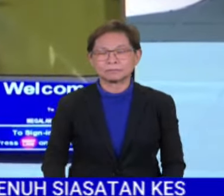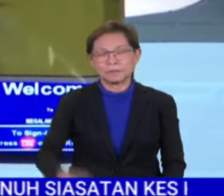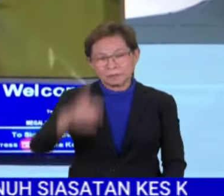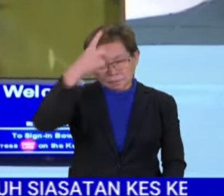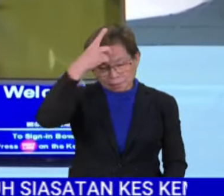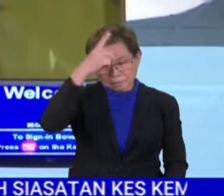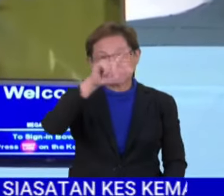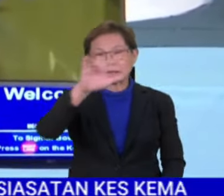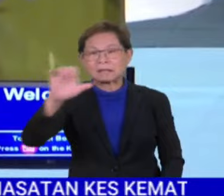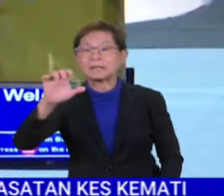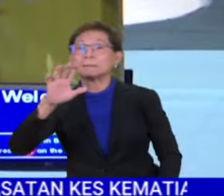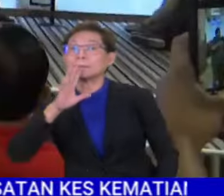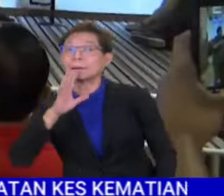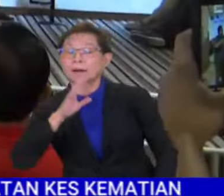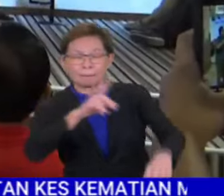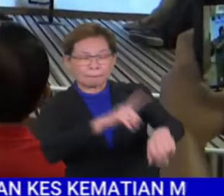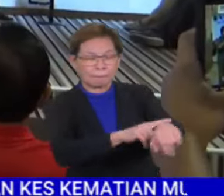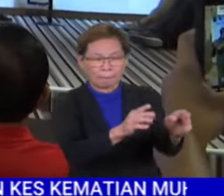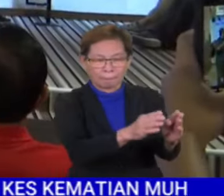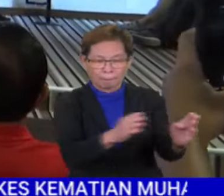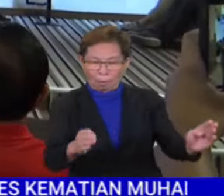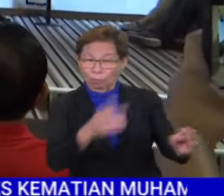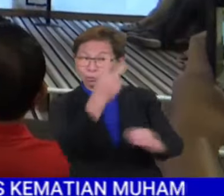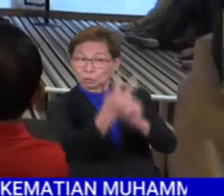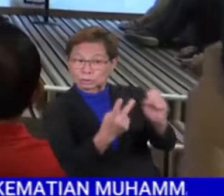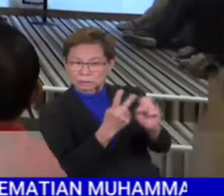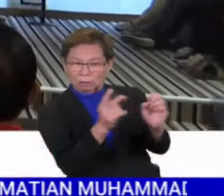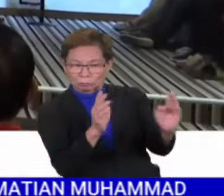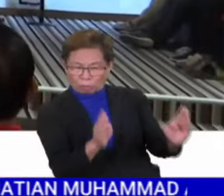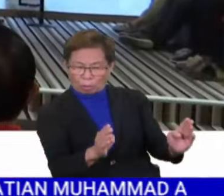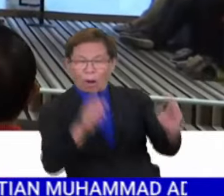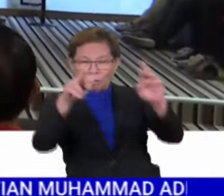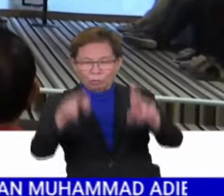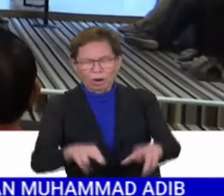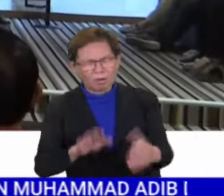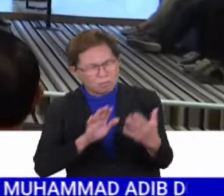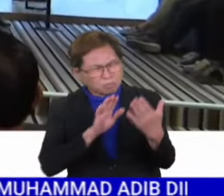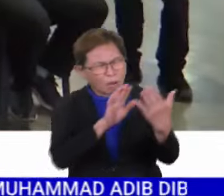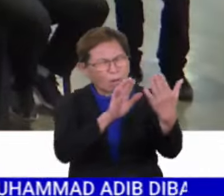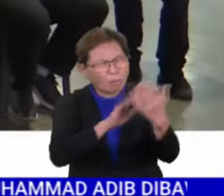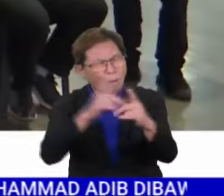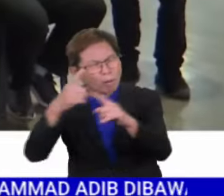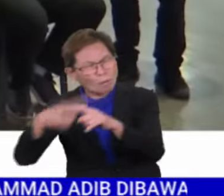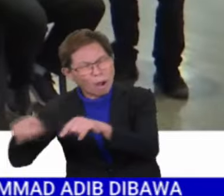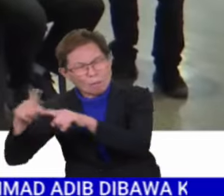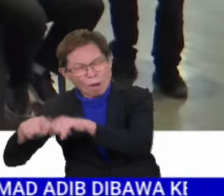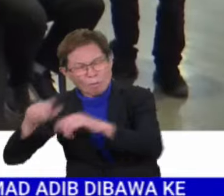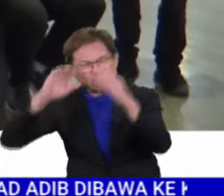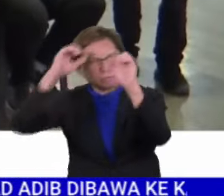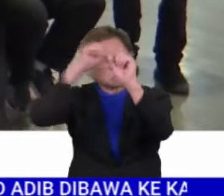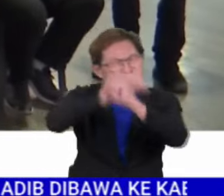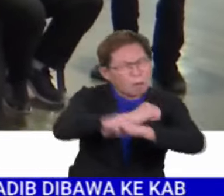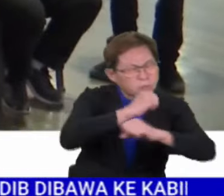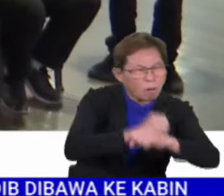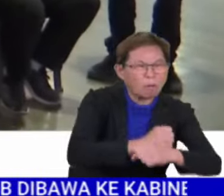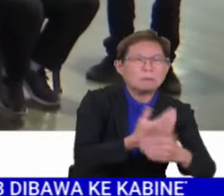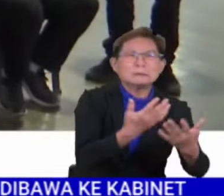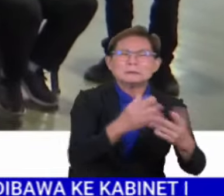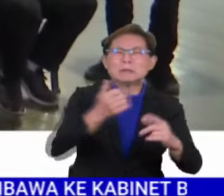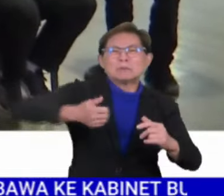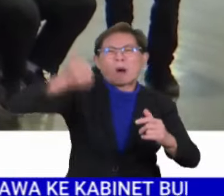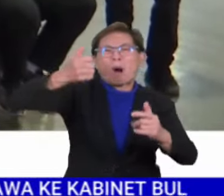Dato' Sri Lee berkata, dalam tempoh lebih 2 tahun ini, rakyat menghadapi pelbagai cabaran terutamanya dari segi